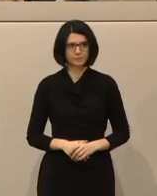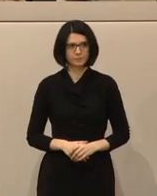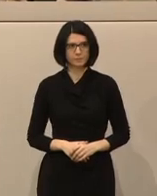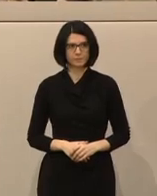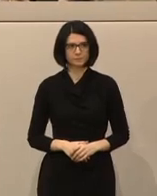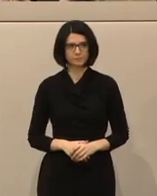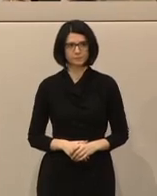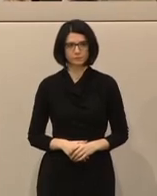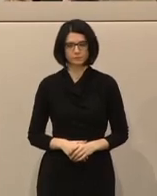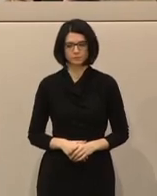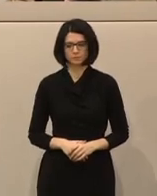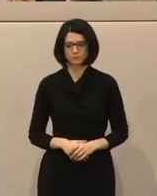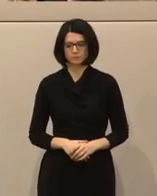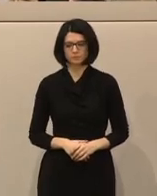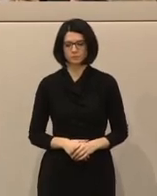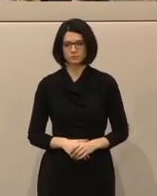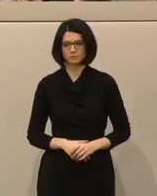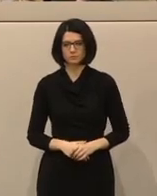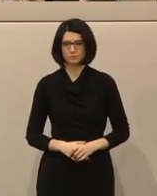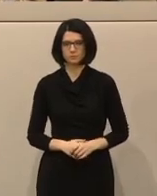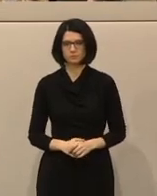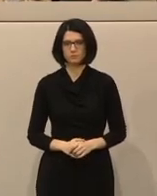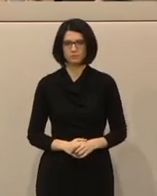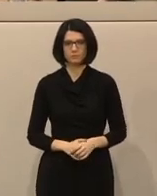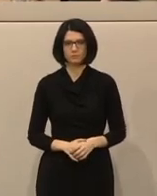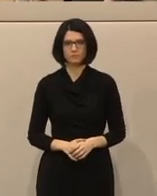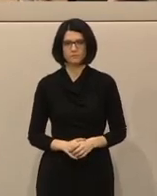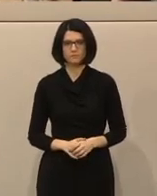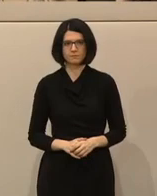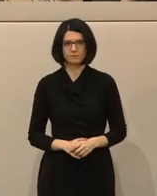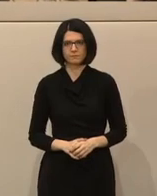Als nächster Irmgard Kreis von den NEOS.